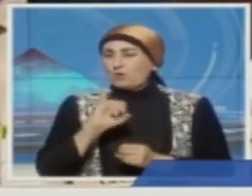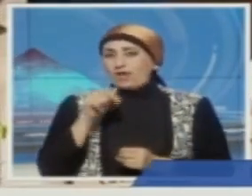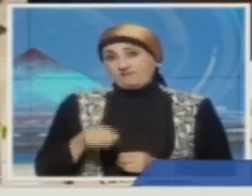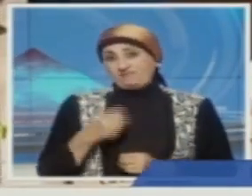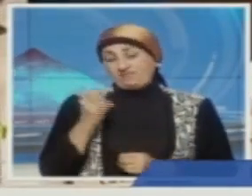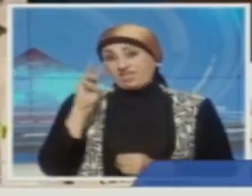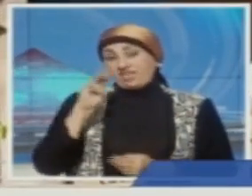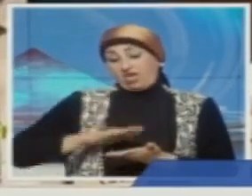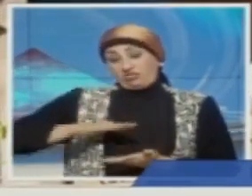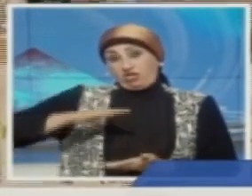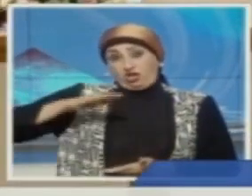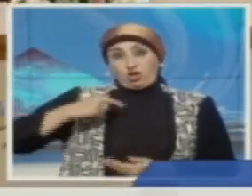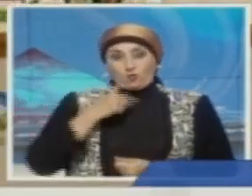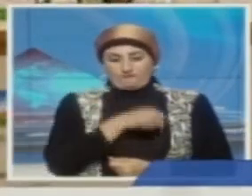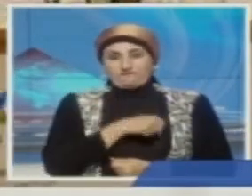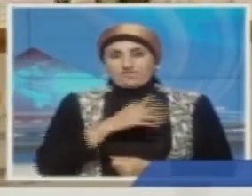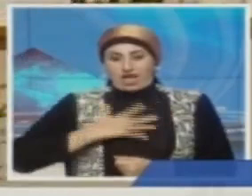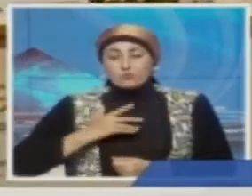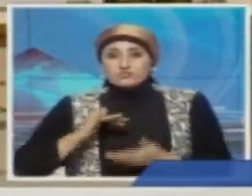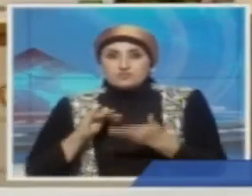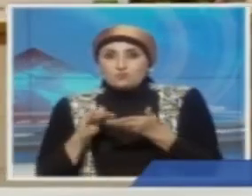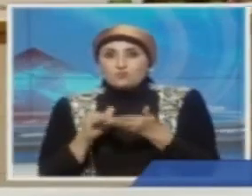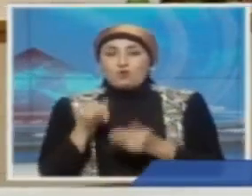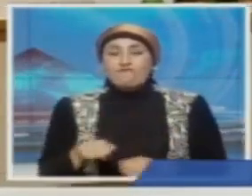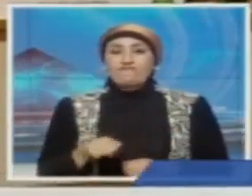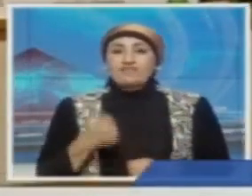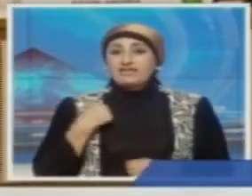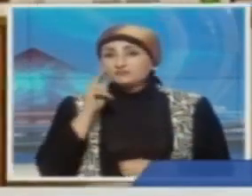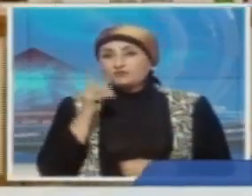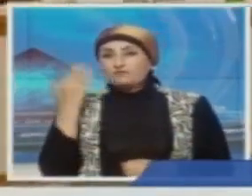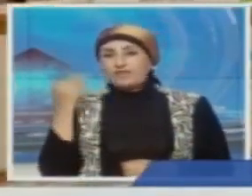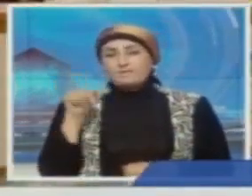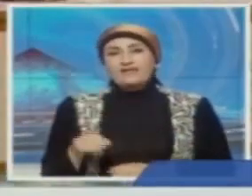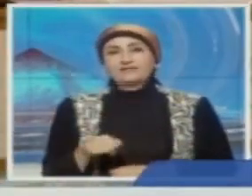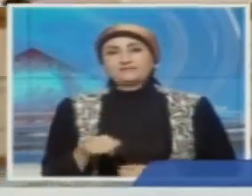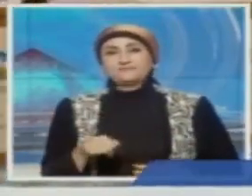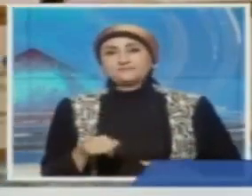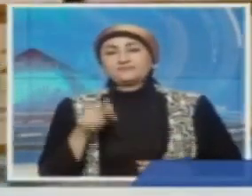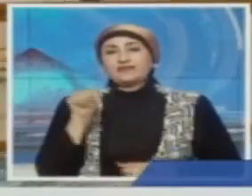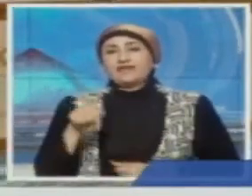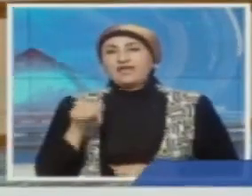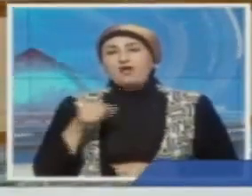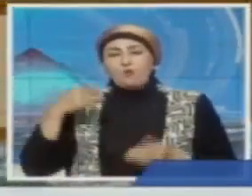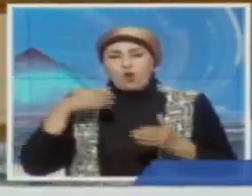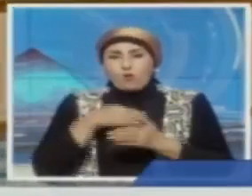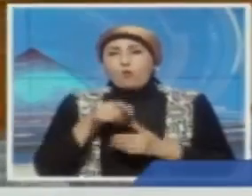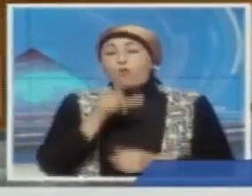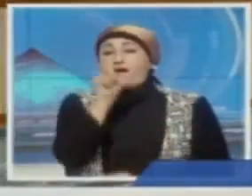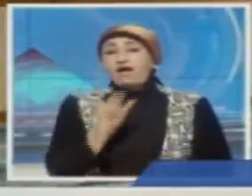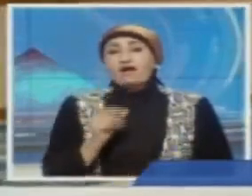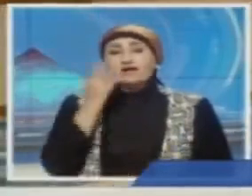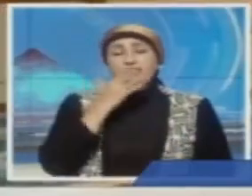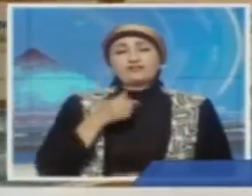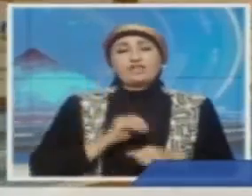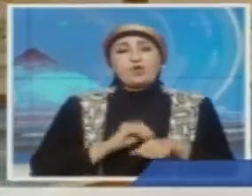بشكل واضح، وده اللي شاهدناه في الفتره الاخيره من محاوله يعني انهاء الوجود الغربي داخل القاره الافريقيه،